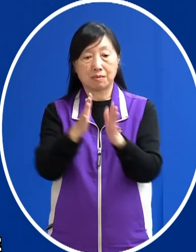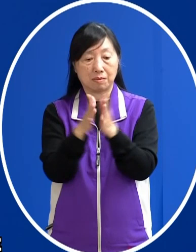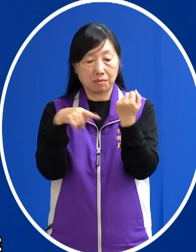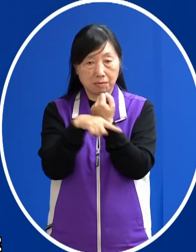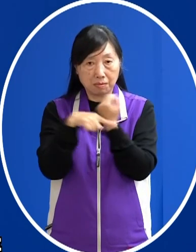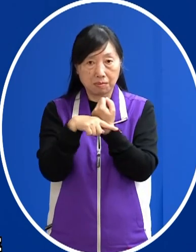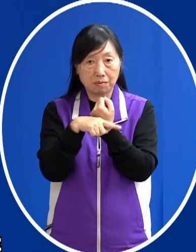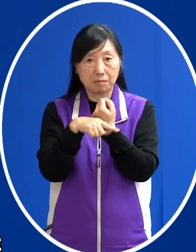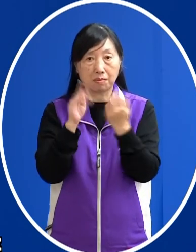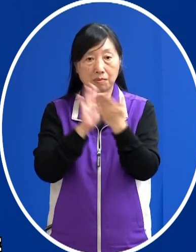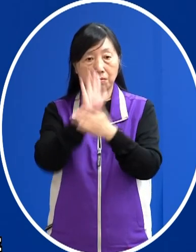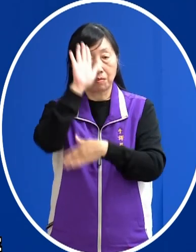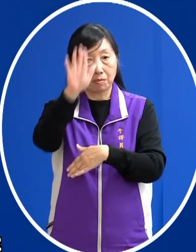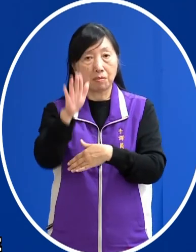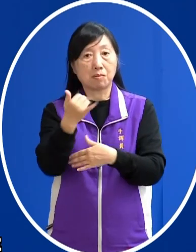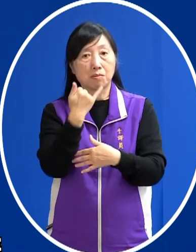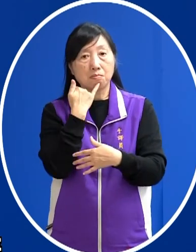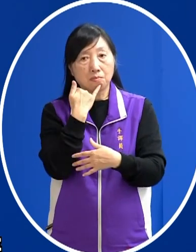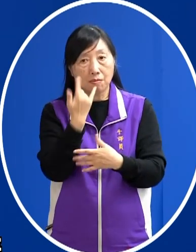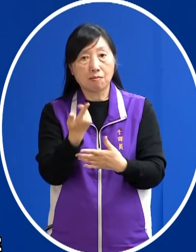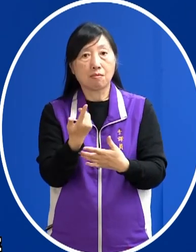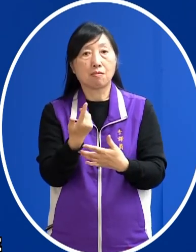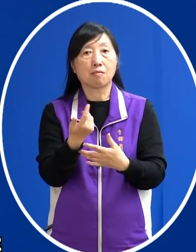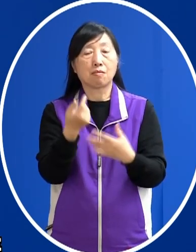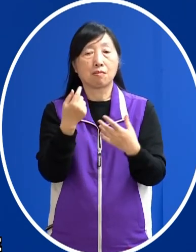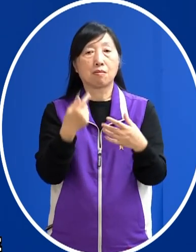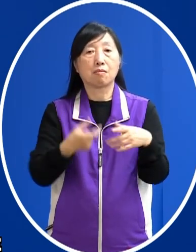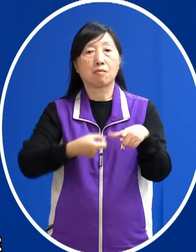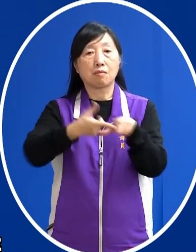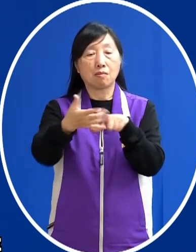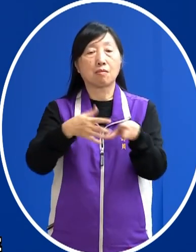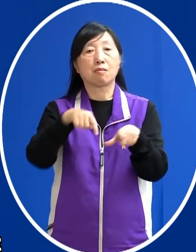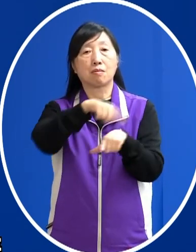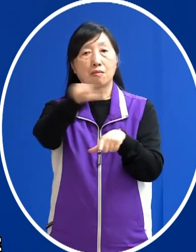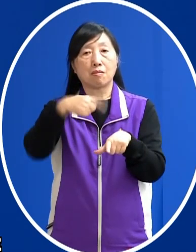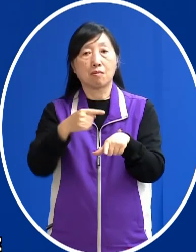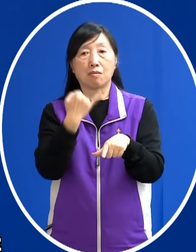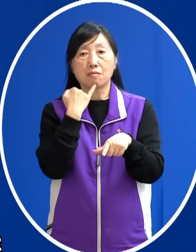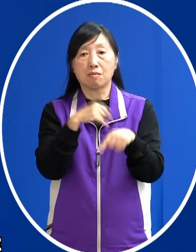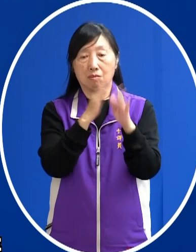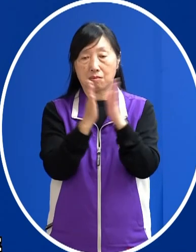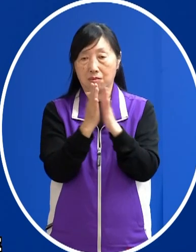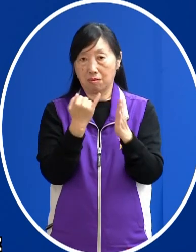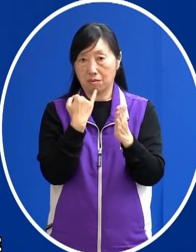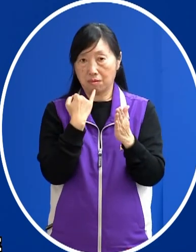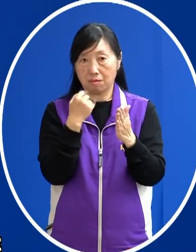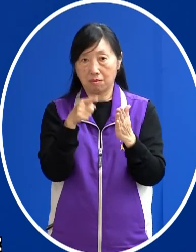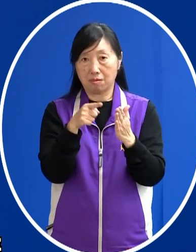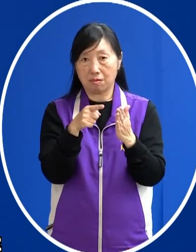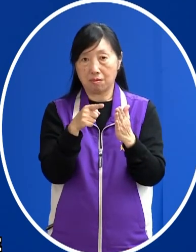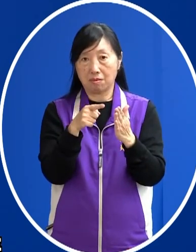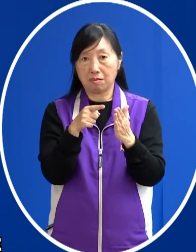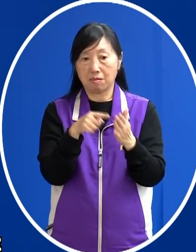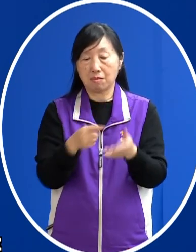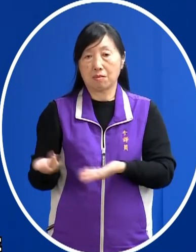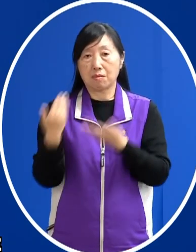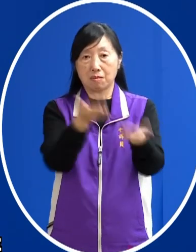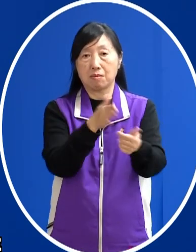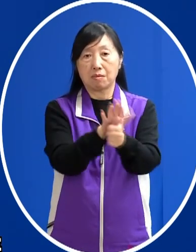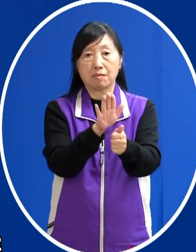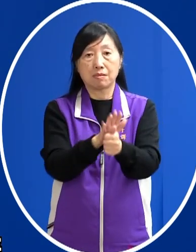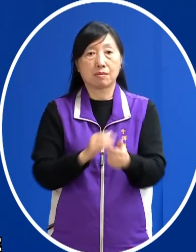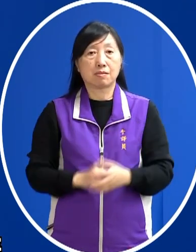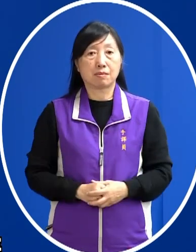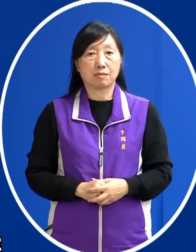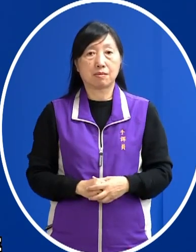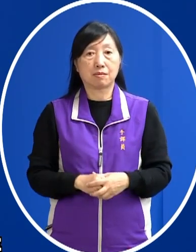发跟未来上市的时程，我们可以做一个最好的一个推动跟支援。那以